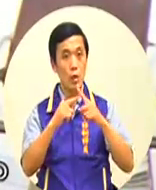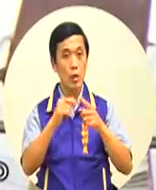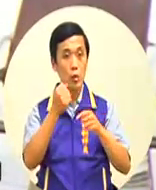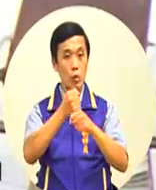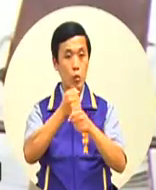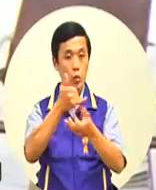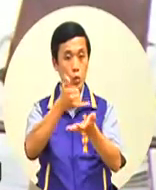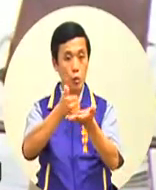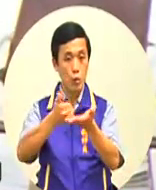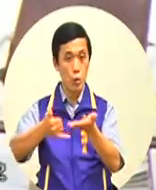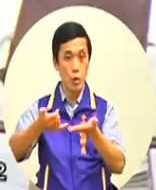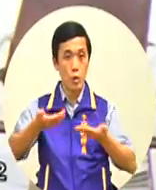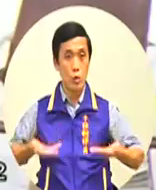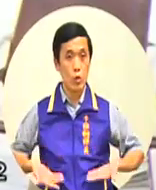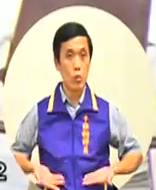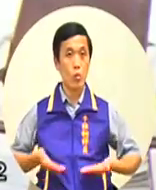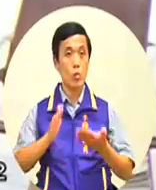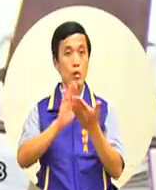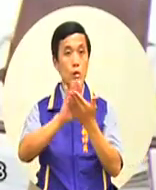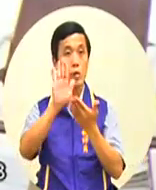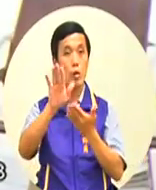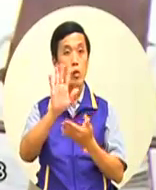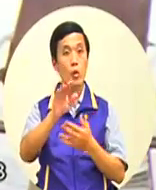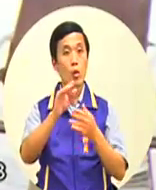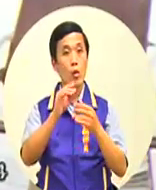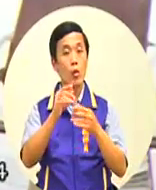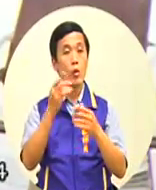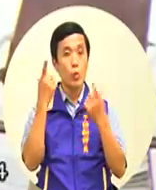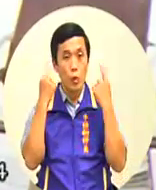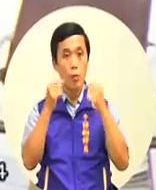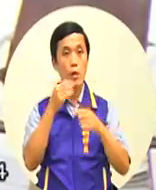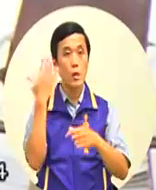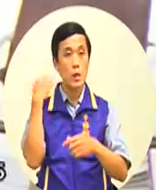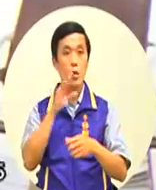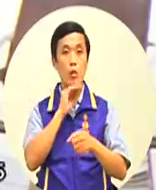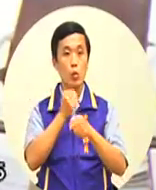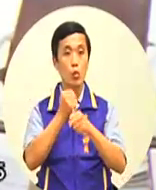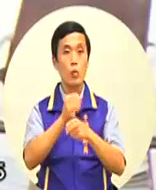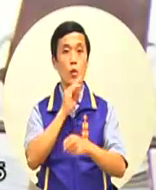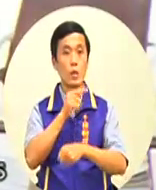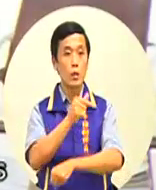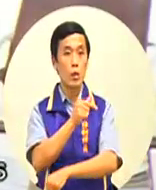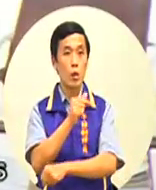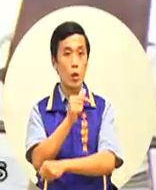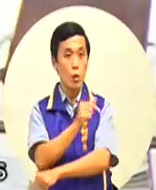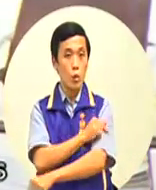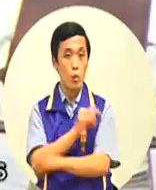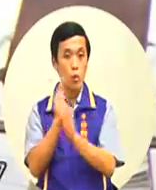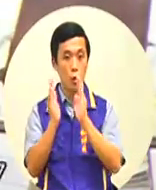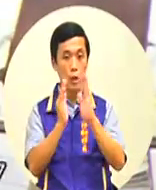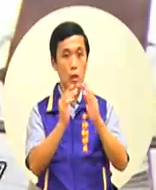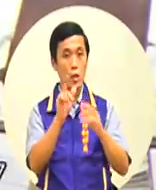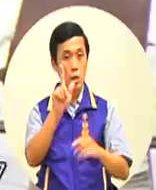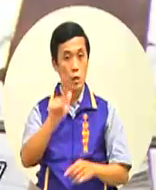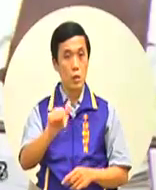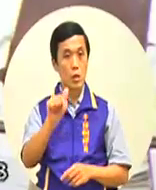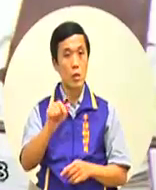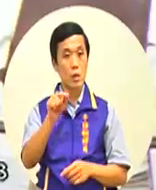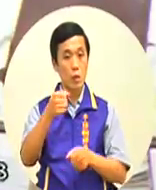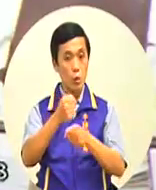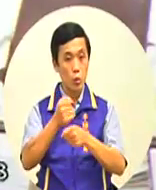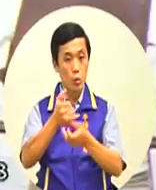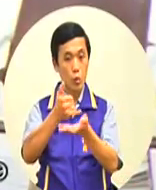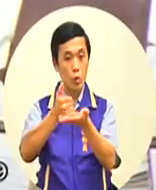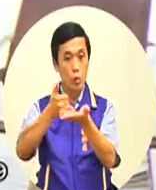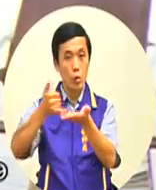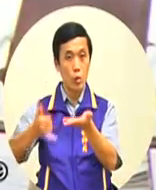有也是啊，有也是护理师啊，啊，有的是就是一退休之后，有些他也是